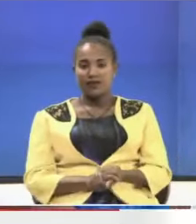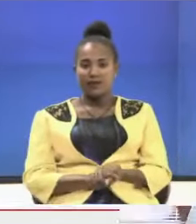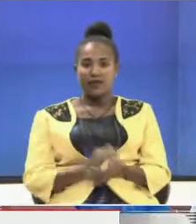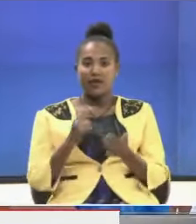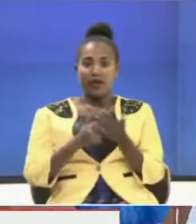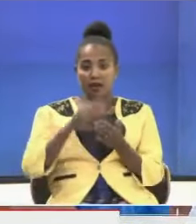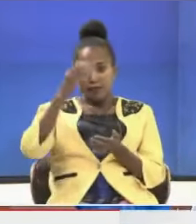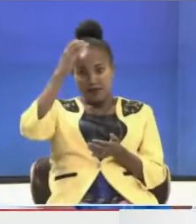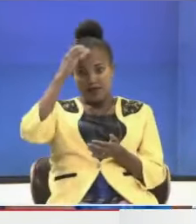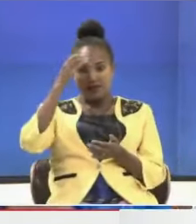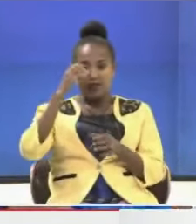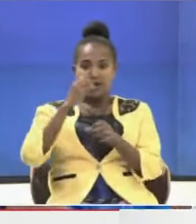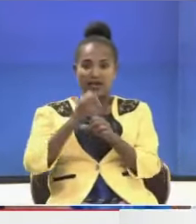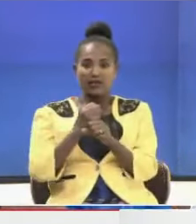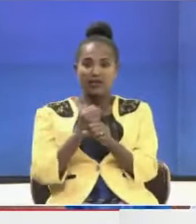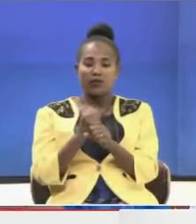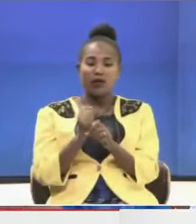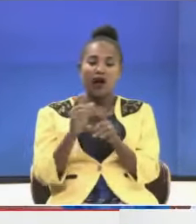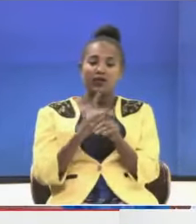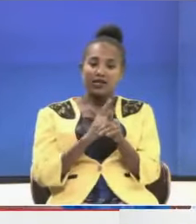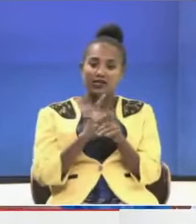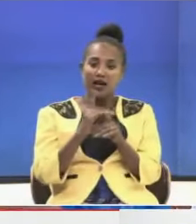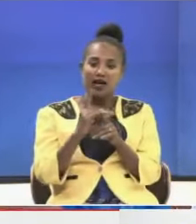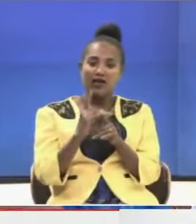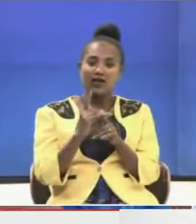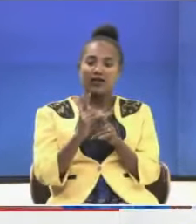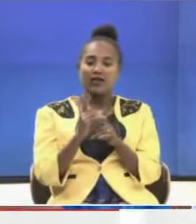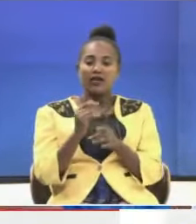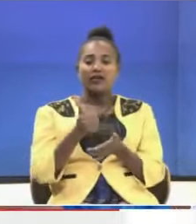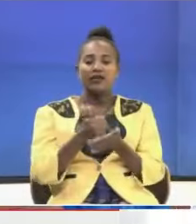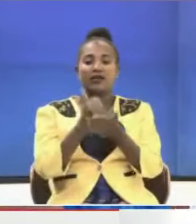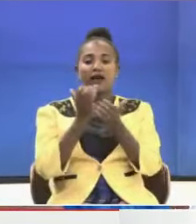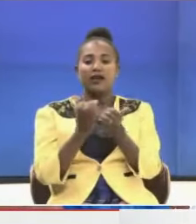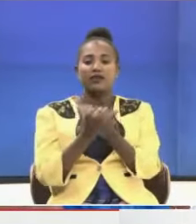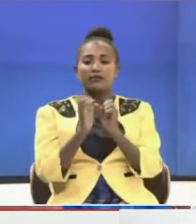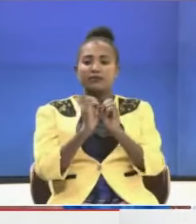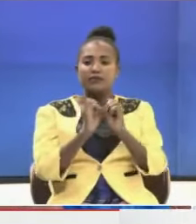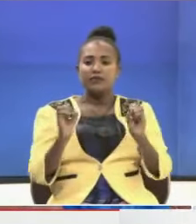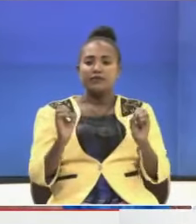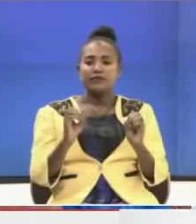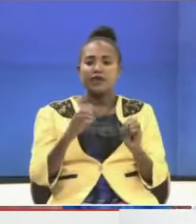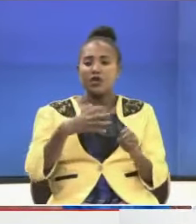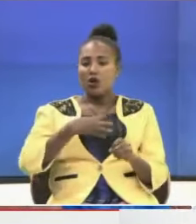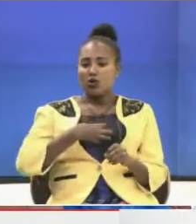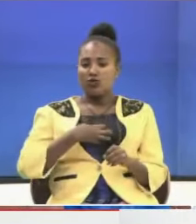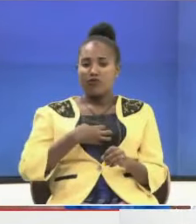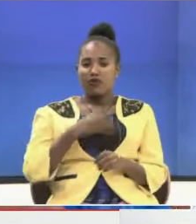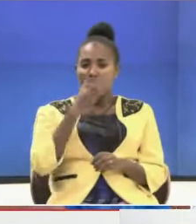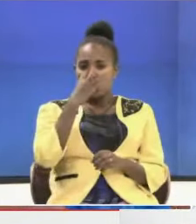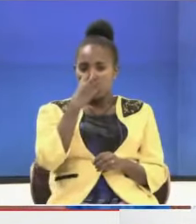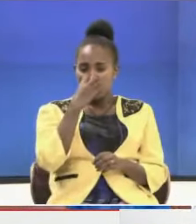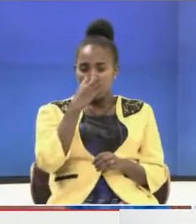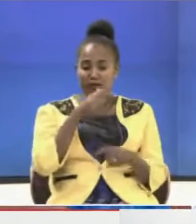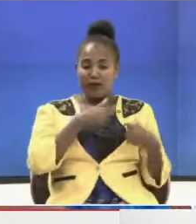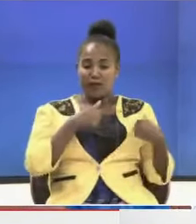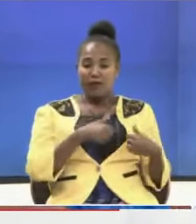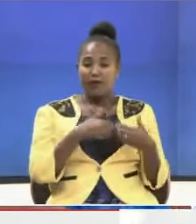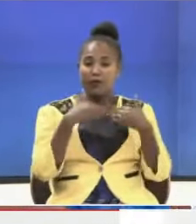መንግስት በያዘው አቅጣጫ እየተጋገዝን ምንም ያኮረፍኩበት በልቦና